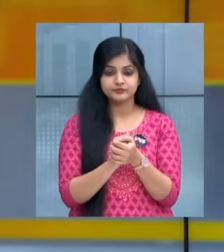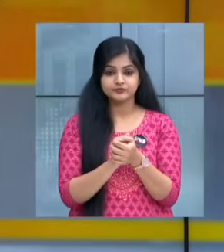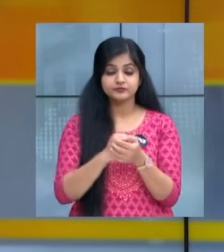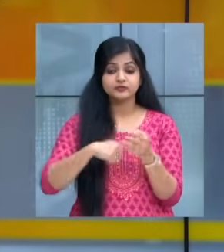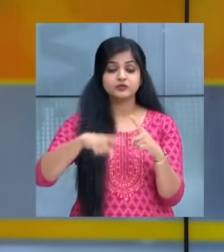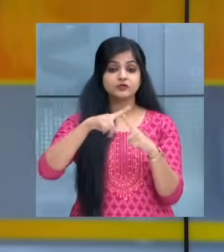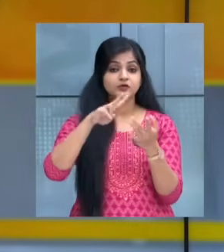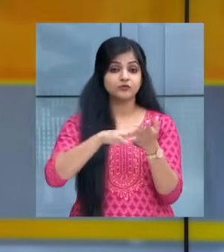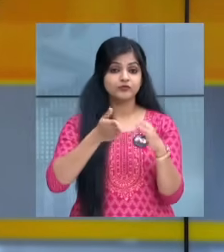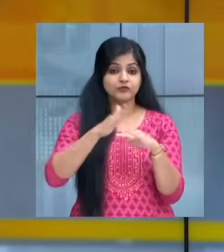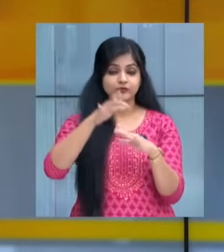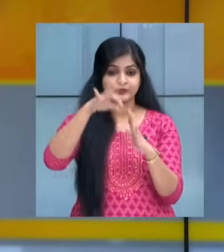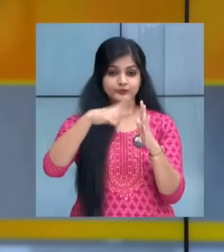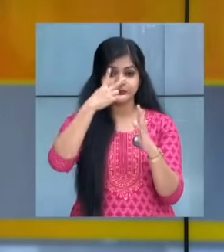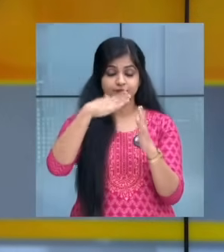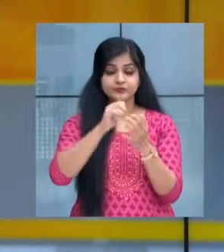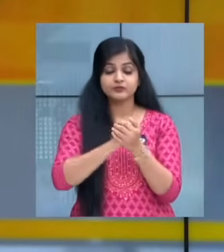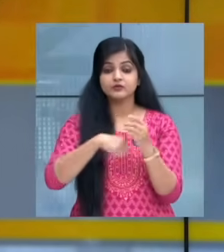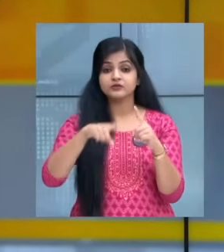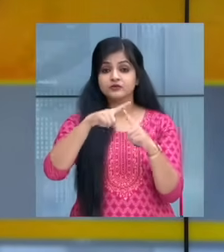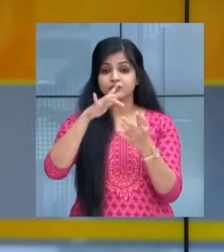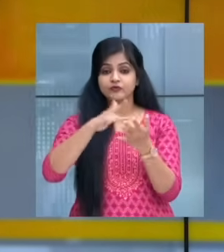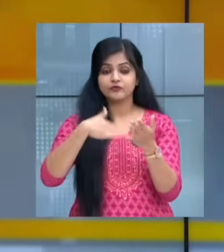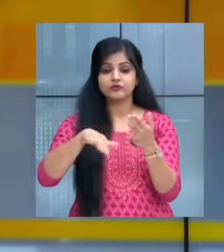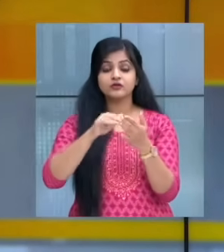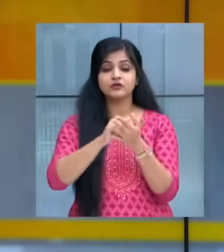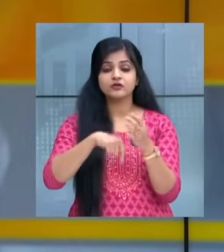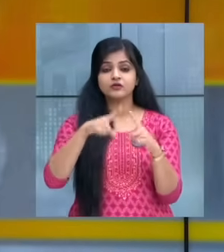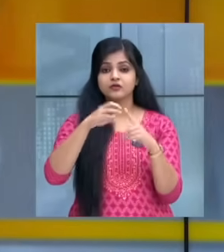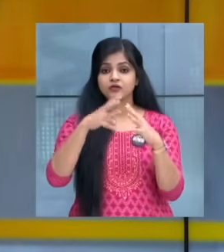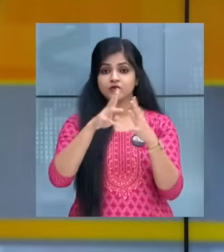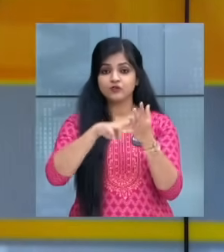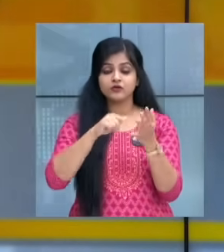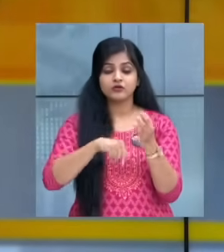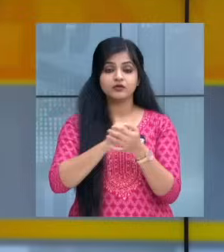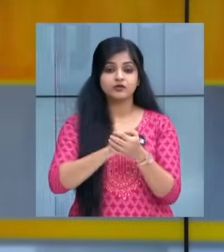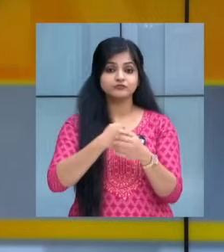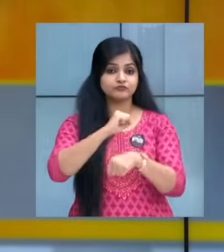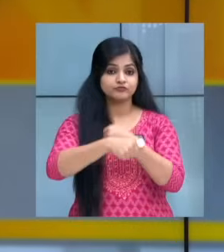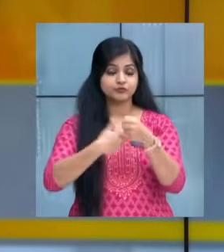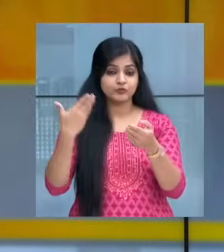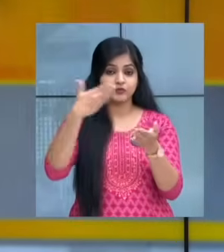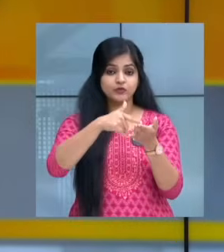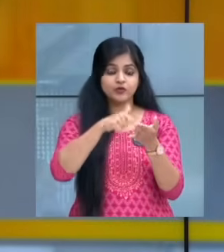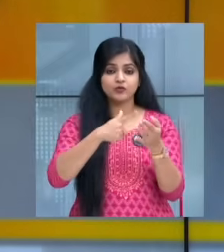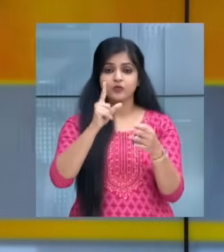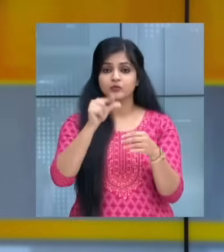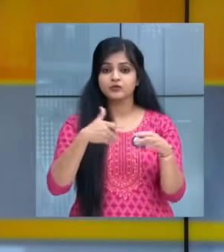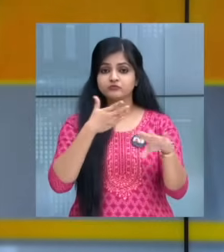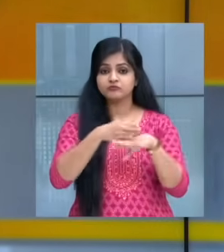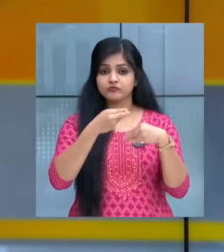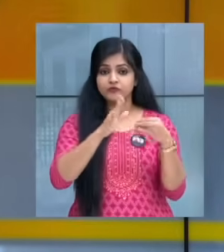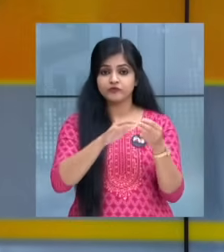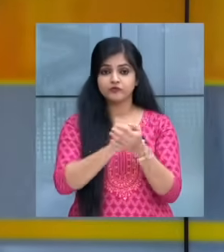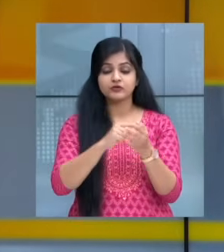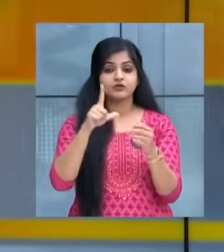ഇപ്പോൾ തമിഴ്നാട്ടിൽ നിന്ന് വരുന്ന ഒരു വാർത്തയിലേക്കാണ് ഇനി. തമിഴ്നാട് തിരുനെൽവേലി കല്ലടൈക്കുറിച്ചി ടൗണിൽ ഇറങ്ങിയ കരടി ഒരാളെ ആക്രമിച്ചു. മുതലിയപുരം സ്വദേശി